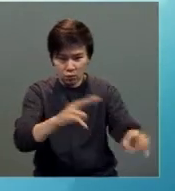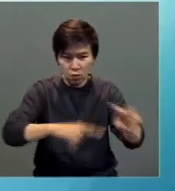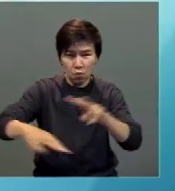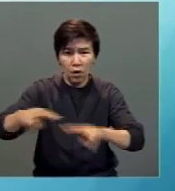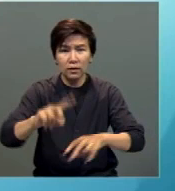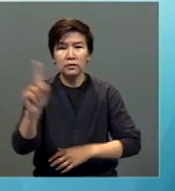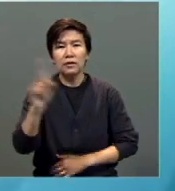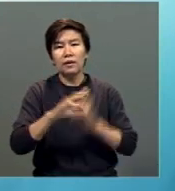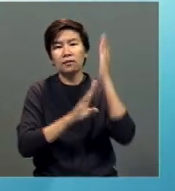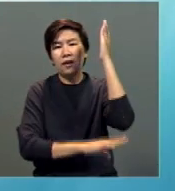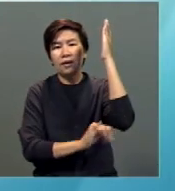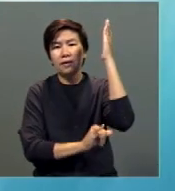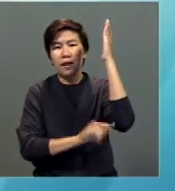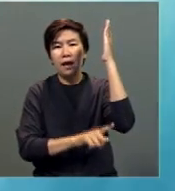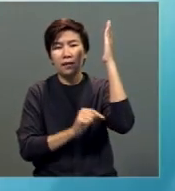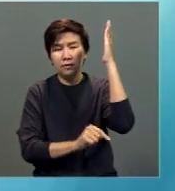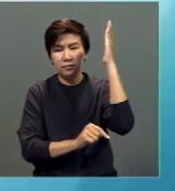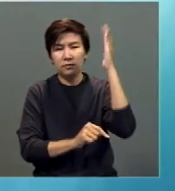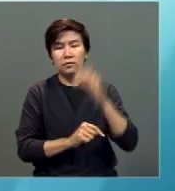รายซึ่งเป็นการค้นหาเชิงรุกในชุมชนคือที่ยะลาบันนังสตานะครับอันนี้ก็ทำให้ตัวเลขรวมเป็น6